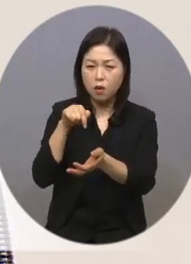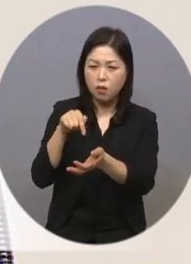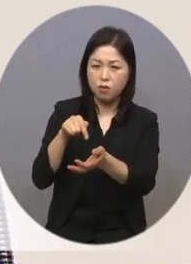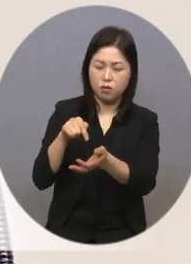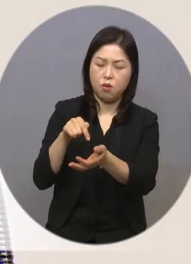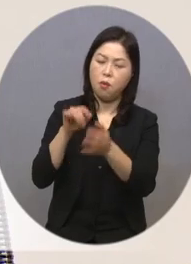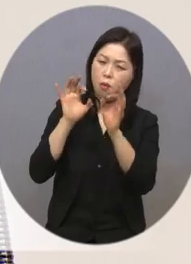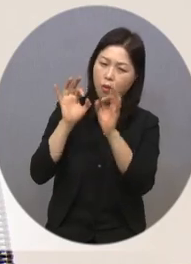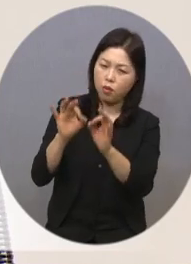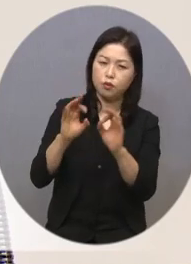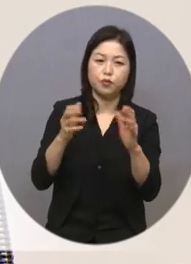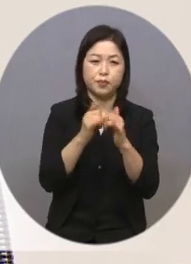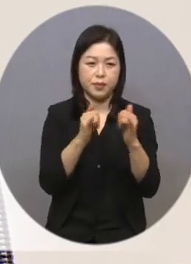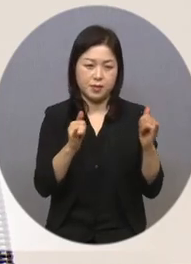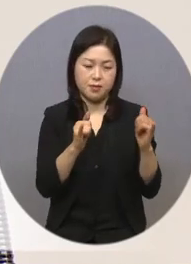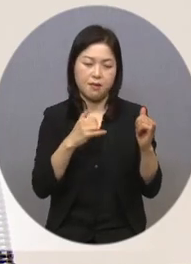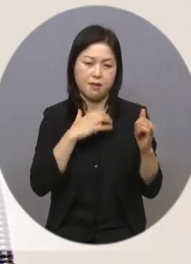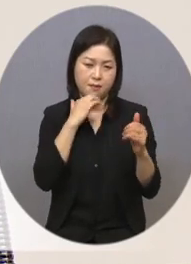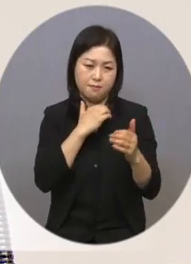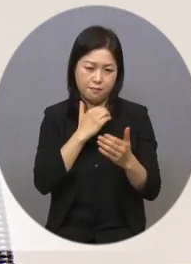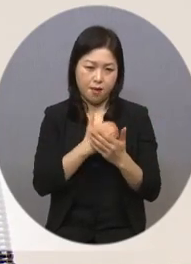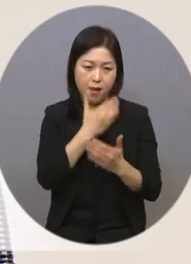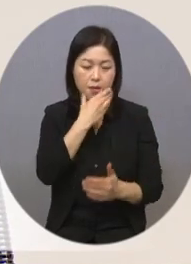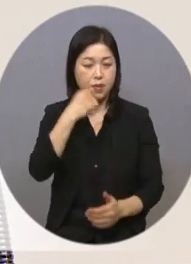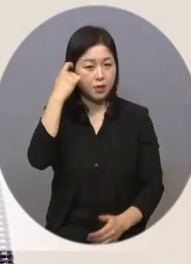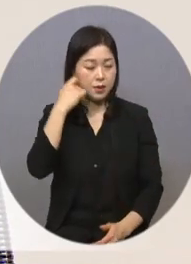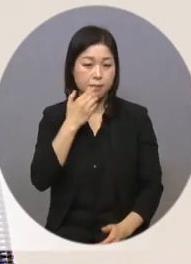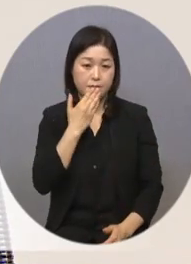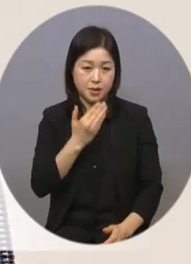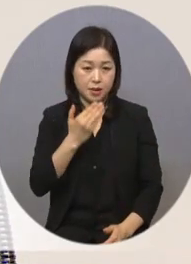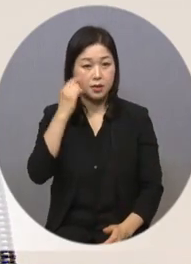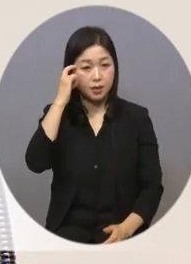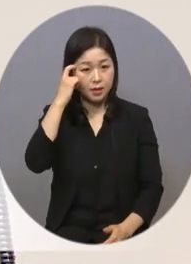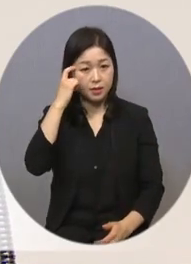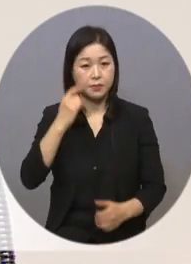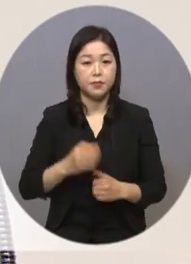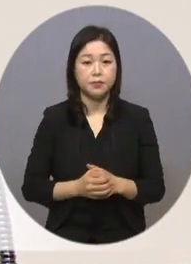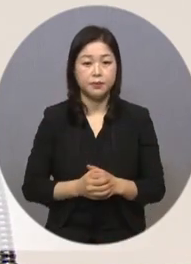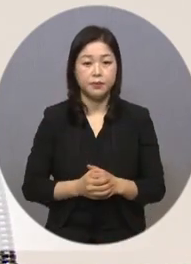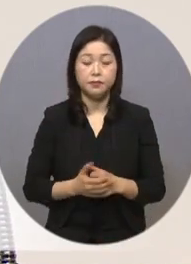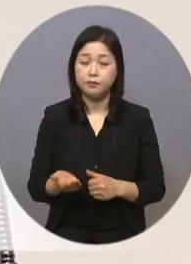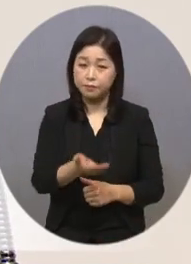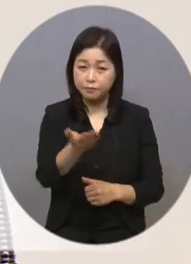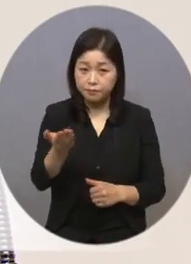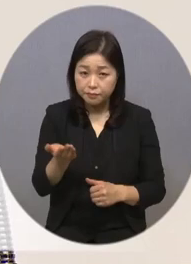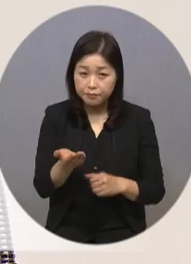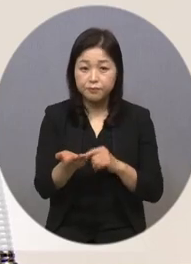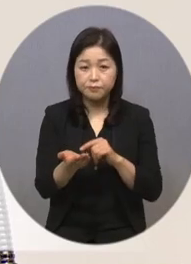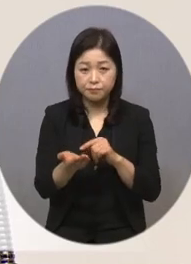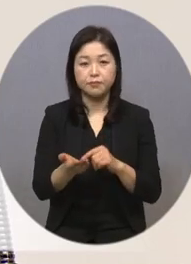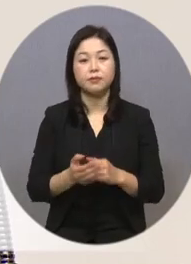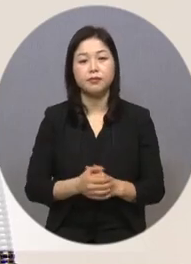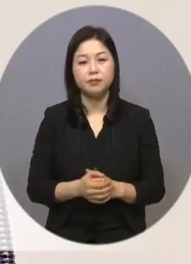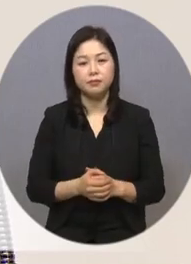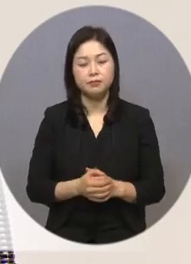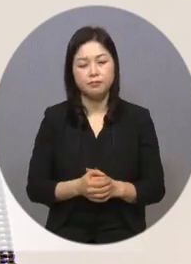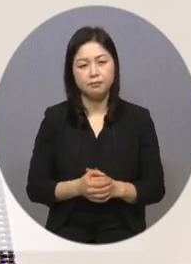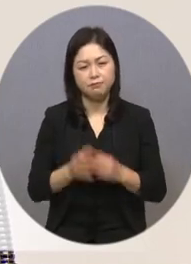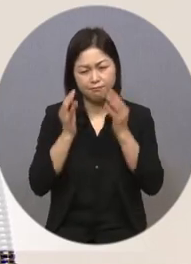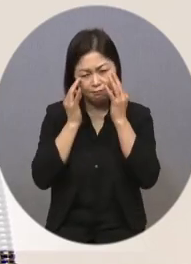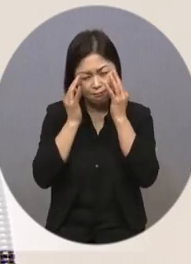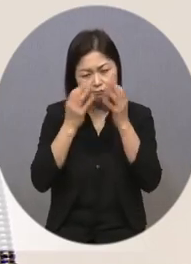또 감동과 행복감을 저는 느낄 것이라고 생각합니다. 여러분들이 미래에 최선을